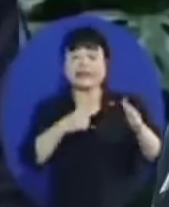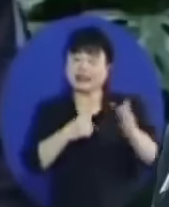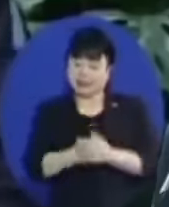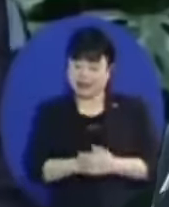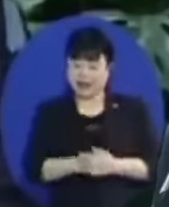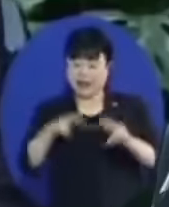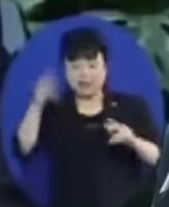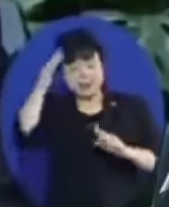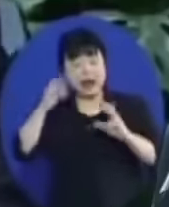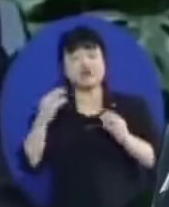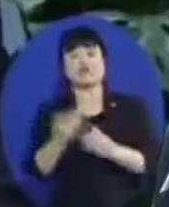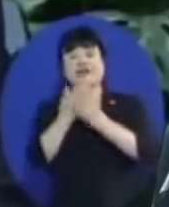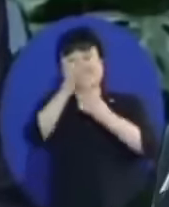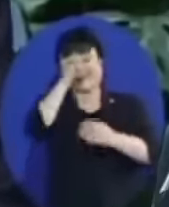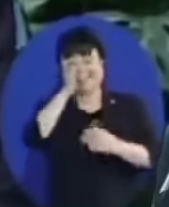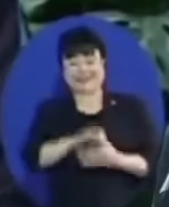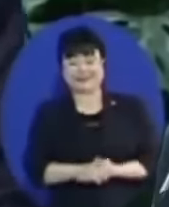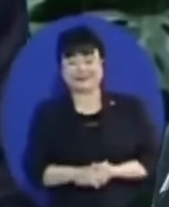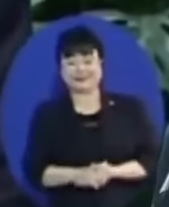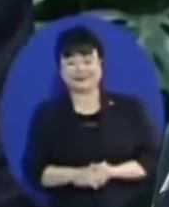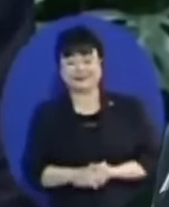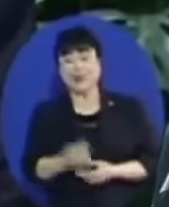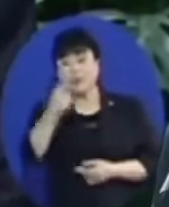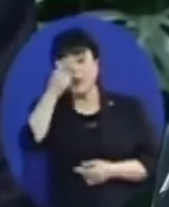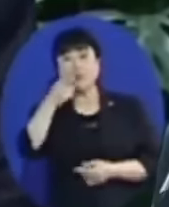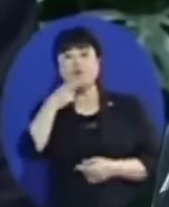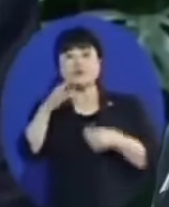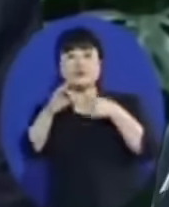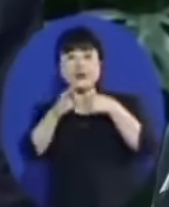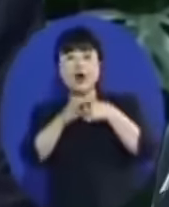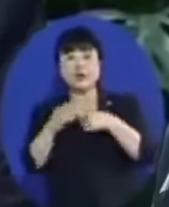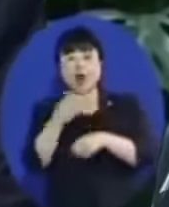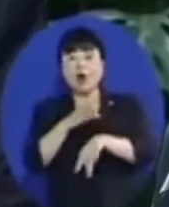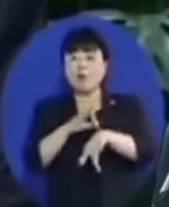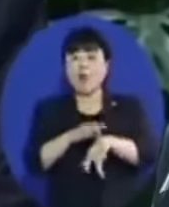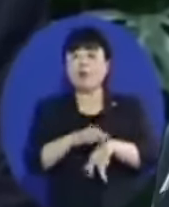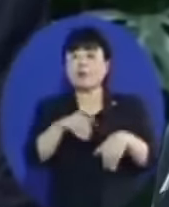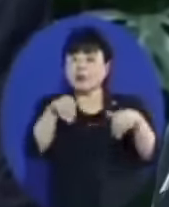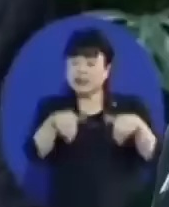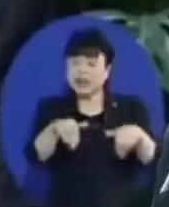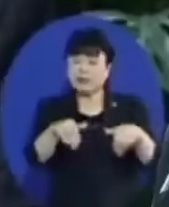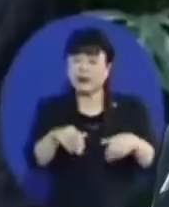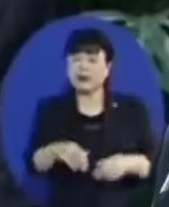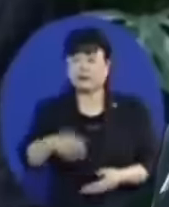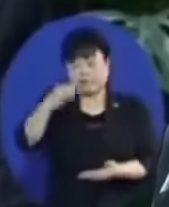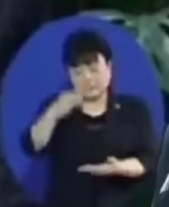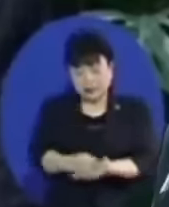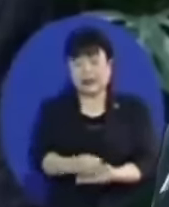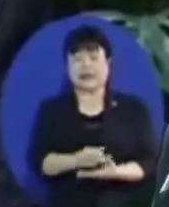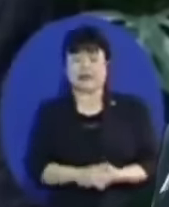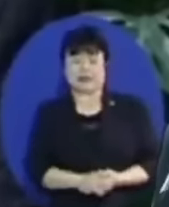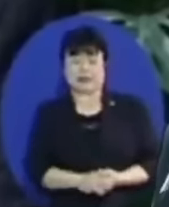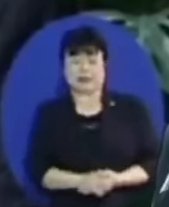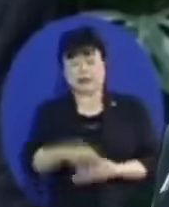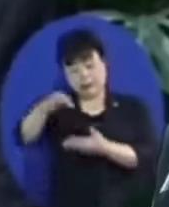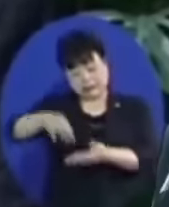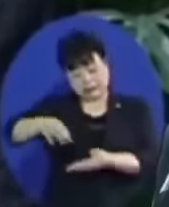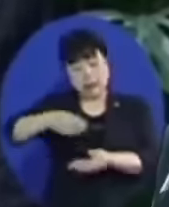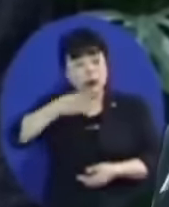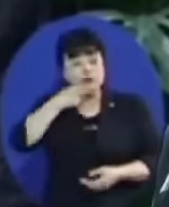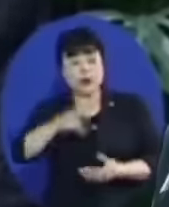같이 발전할 수가 있는 것입니다. 배우지 아니하면 육체 노동만 하면 가치가 없기 때문에 수입이